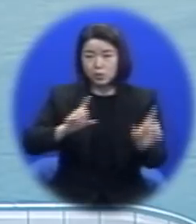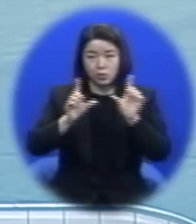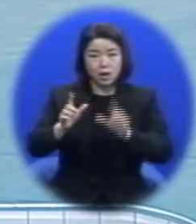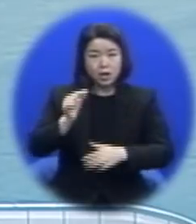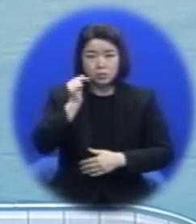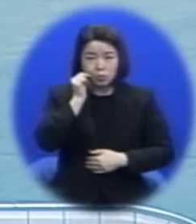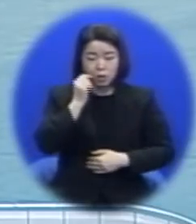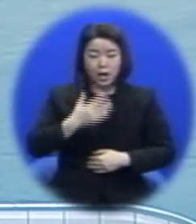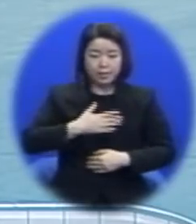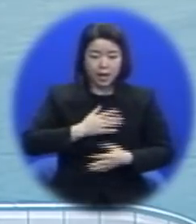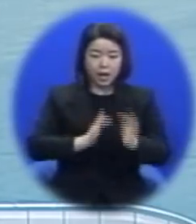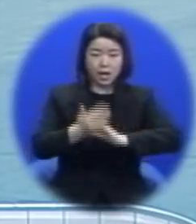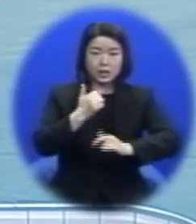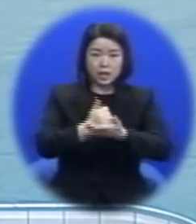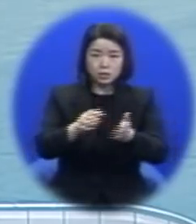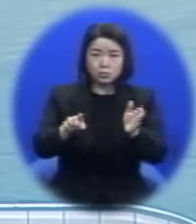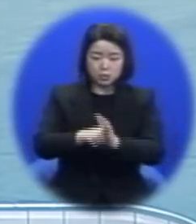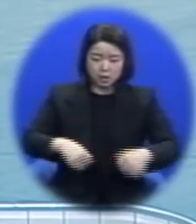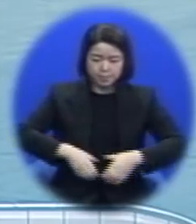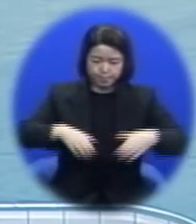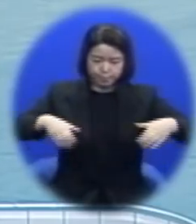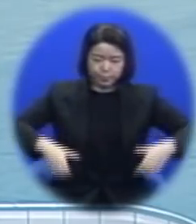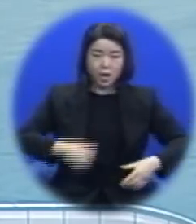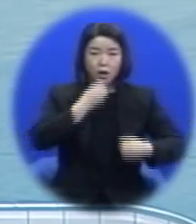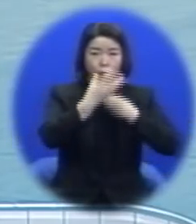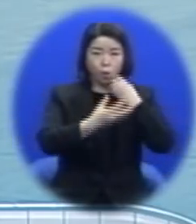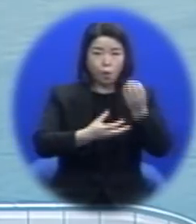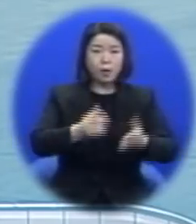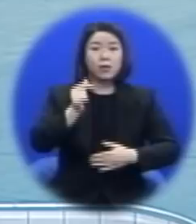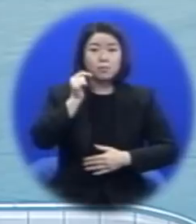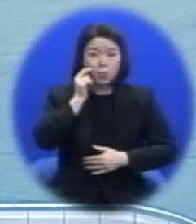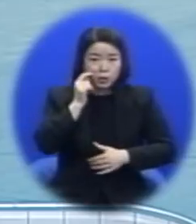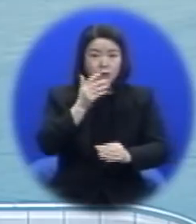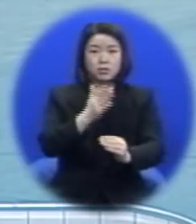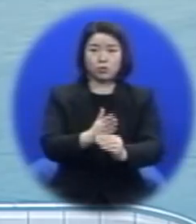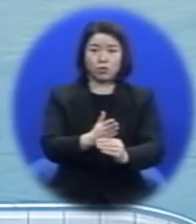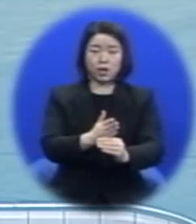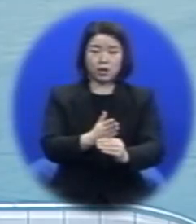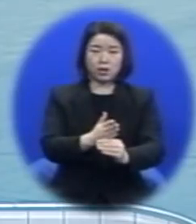내가 예수를 믿는다고 담대하게 고백하지 못하다가